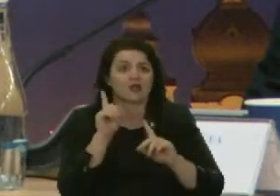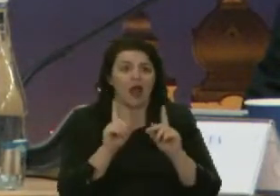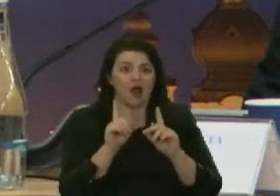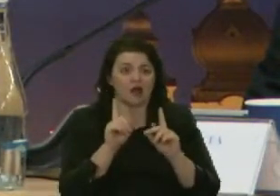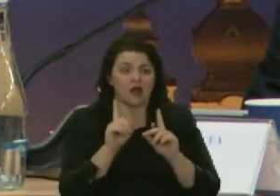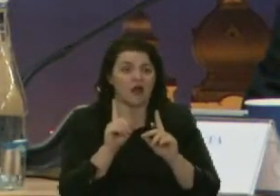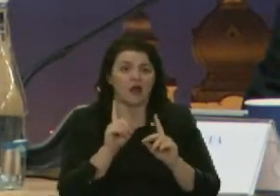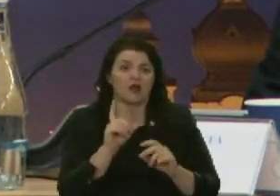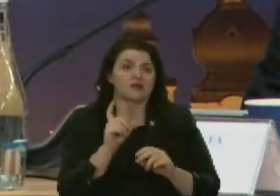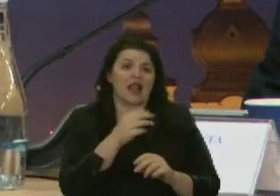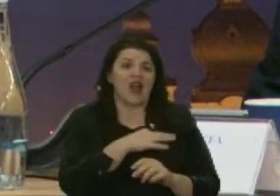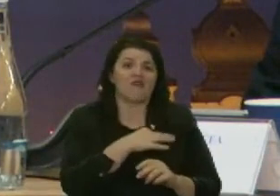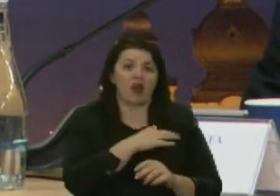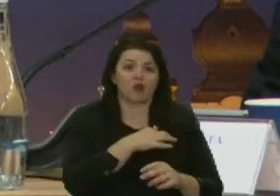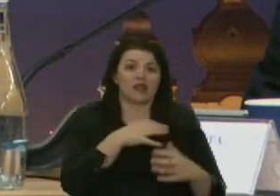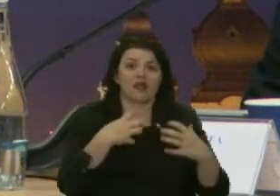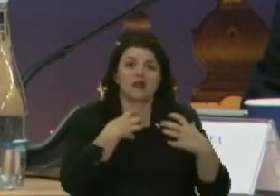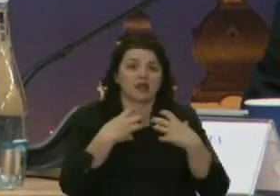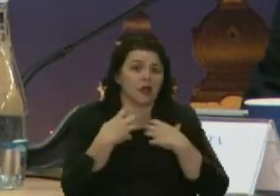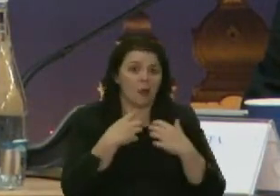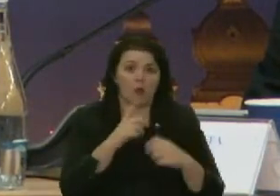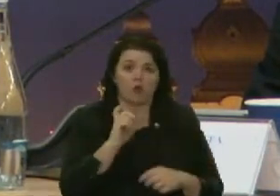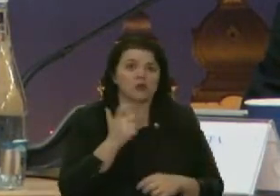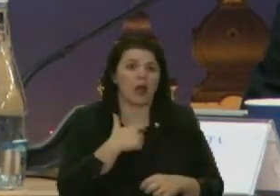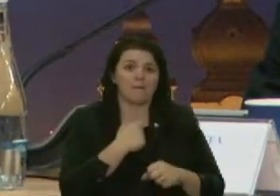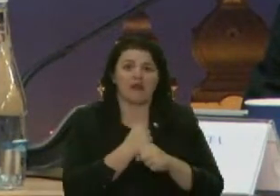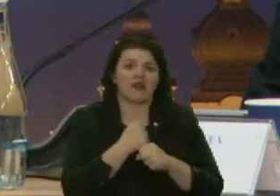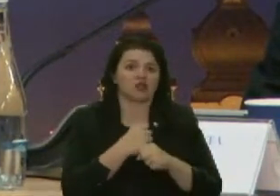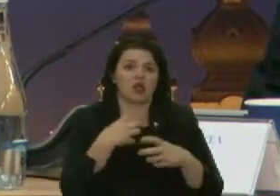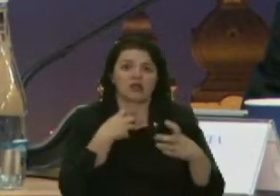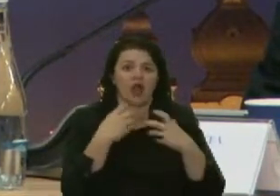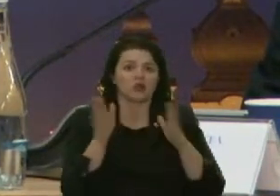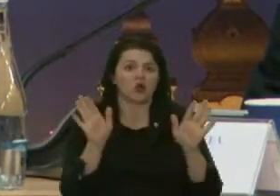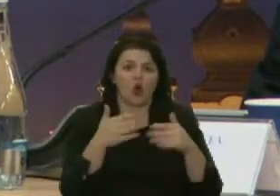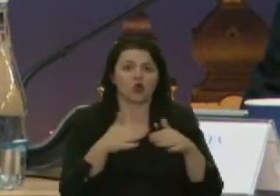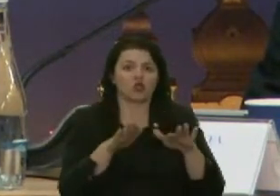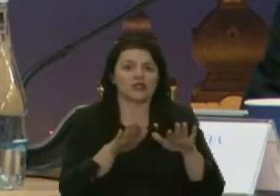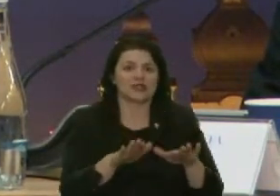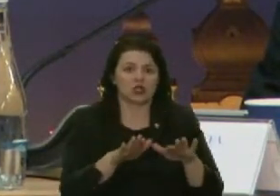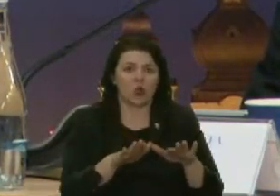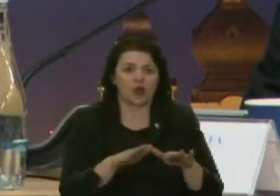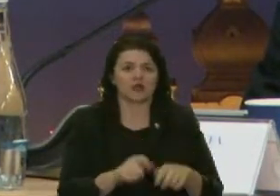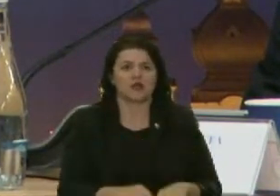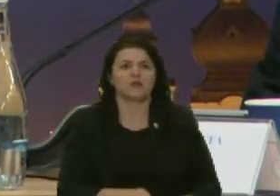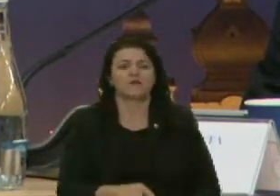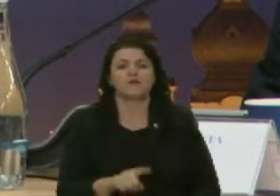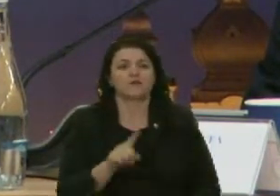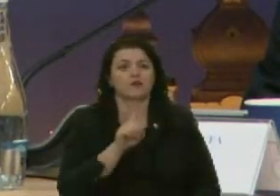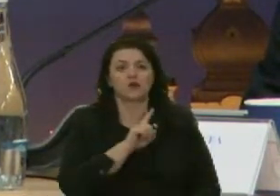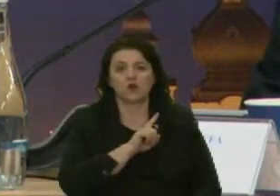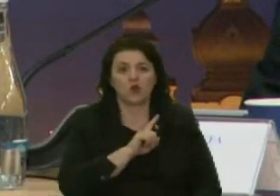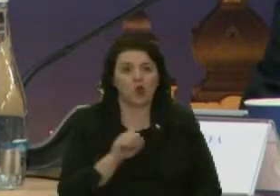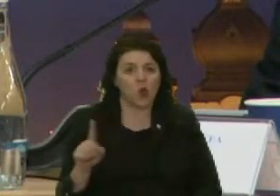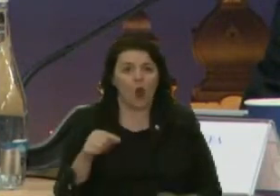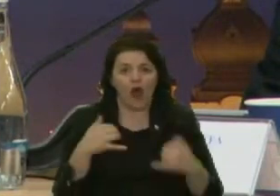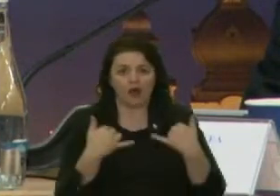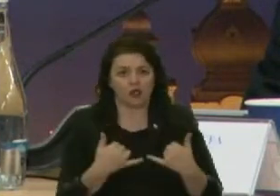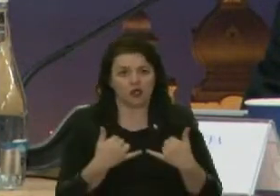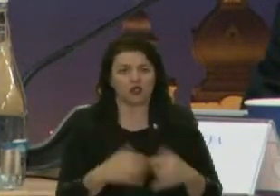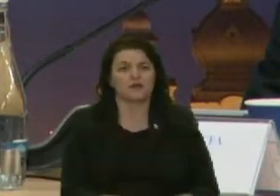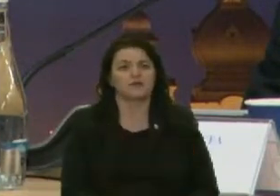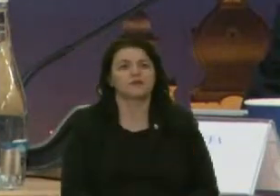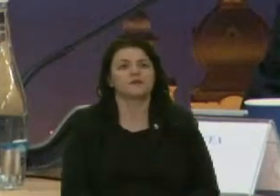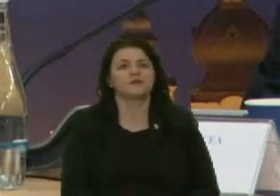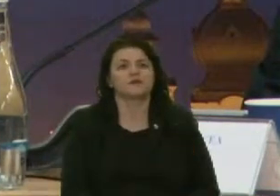să facem teatru în orice situație Teatrul totuși are locul lui pe scenă nu în piață publică Deci în